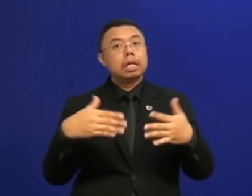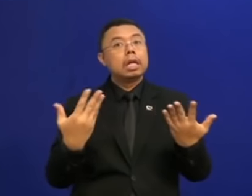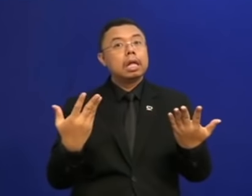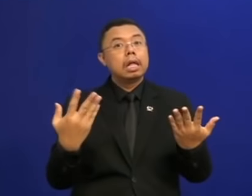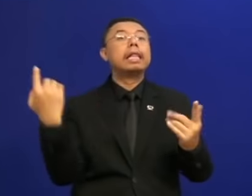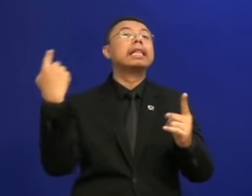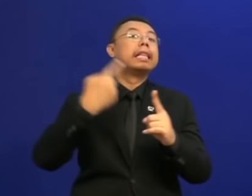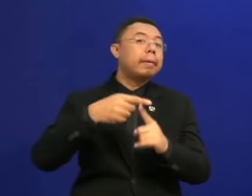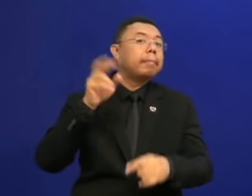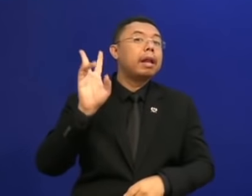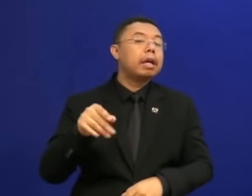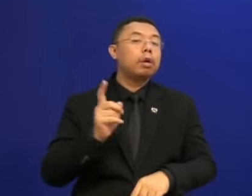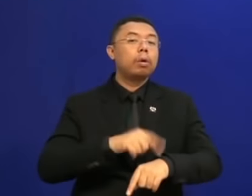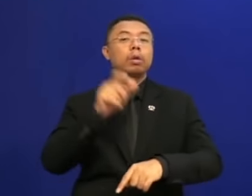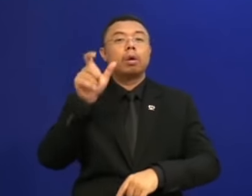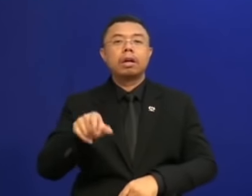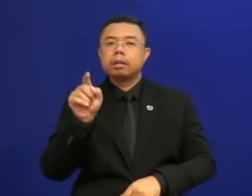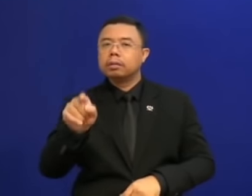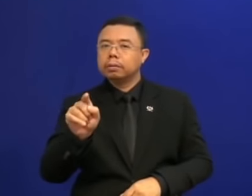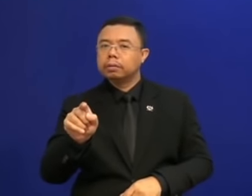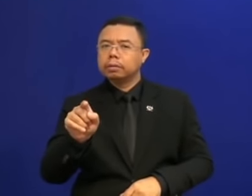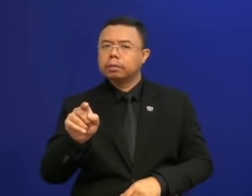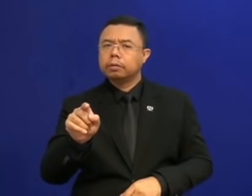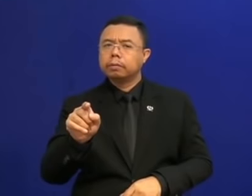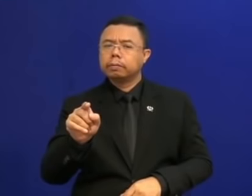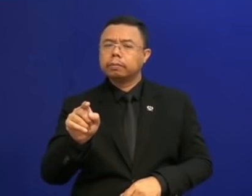apalagi pada waktu seseorang itu